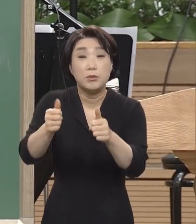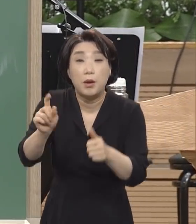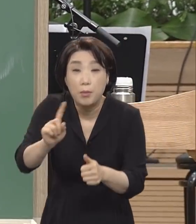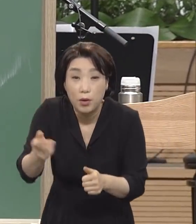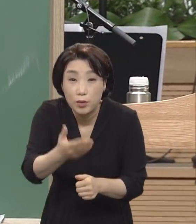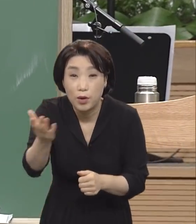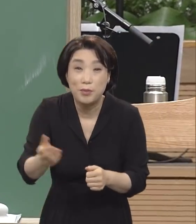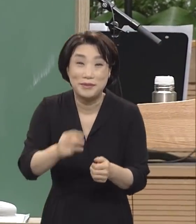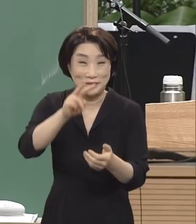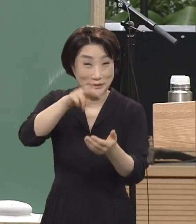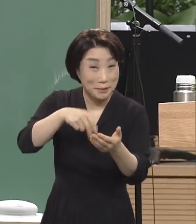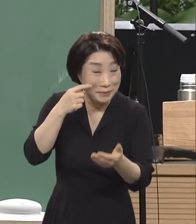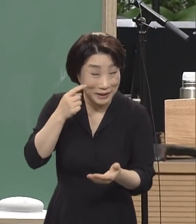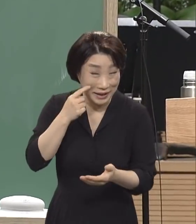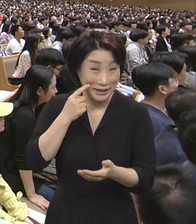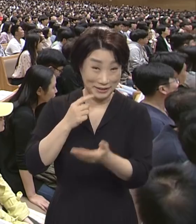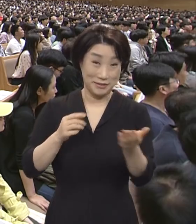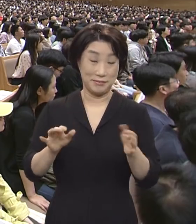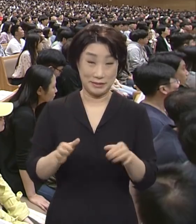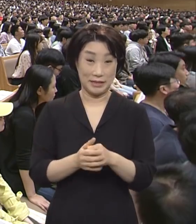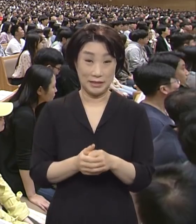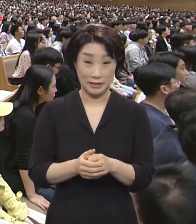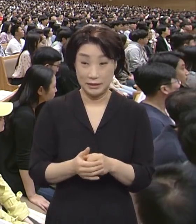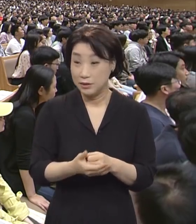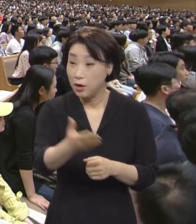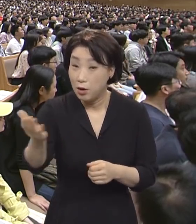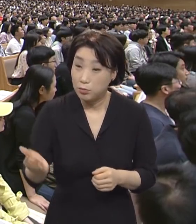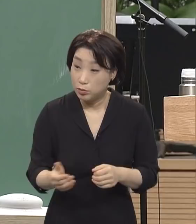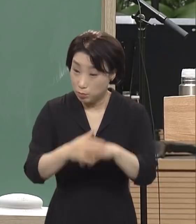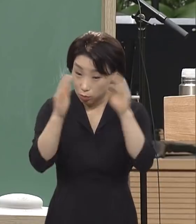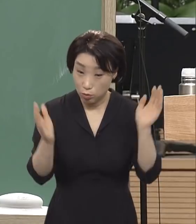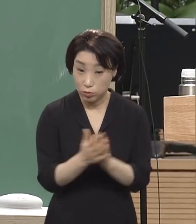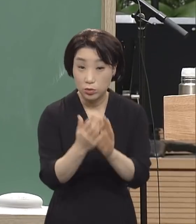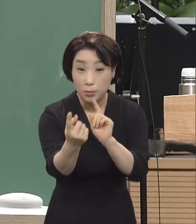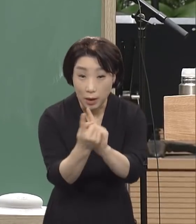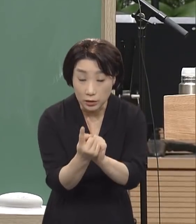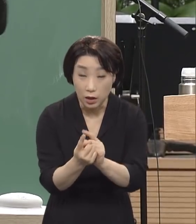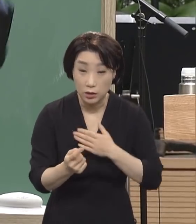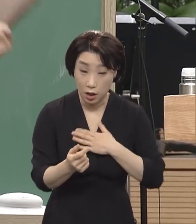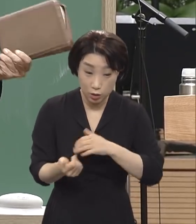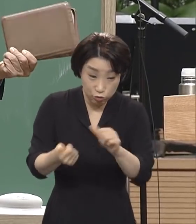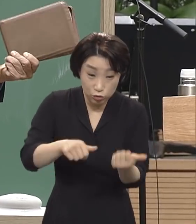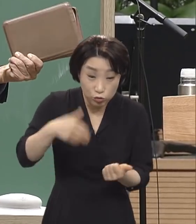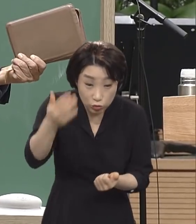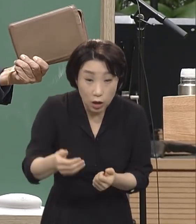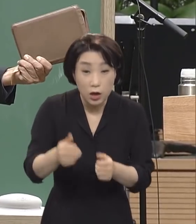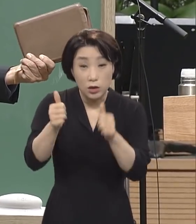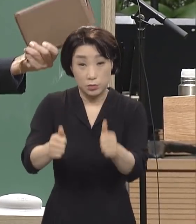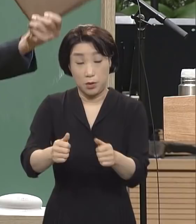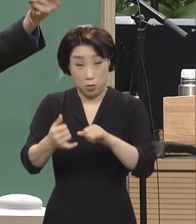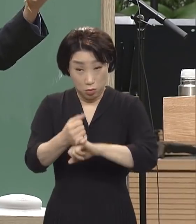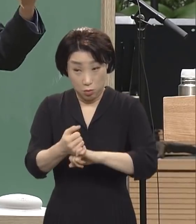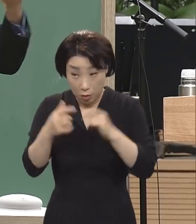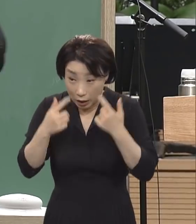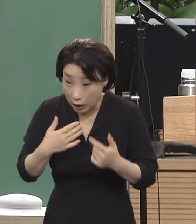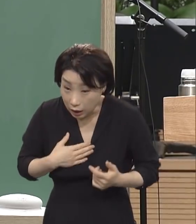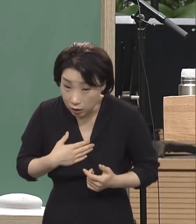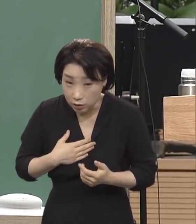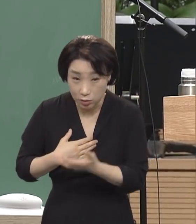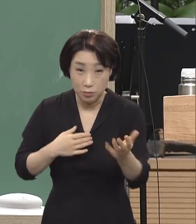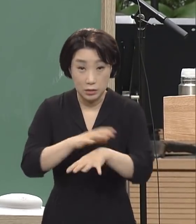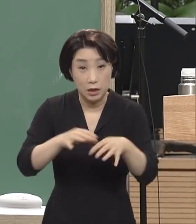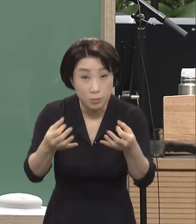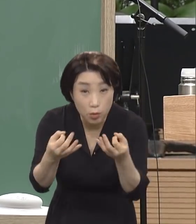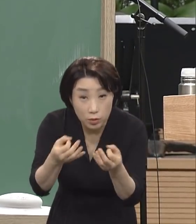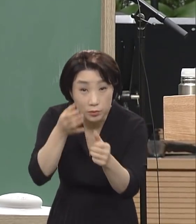심판이 있는가 한번 가만히 보자고 읽어봐. 이건 여러분이 다 죽은 다음에 반주씩 받을 심판입니다. 귀 기울여서